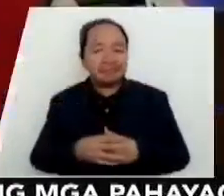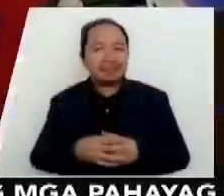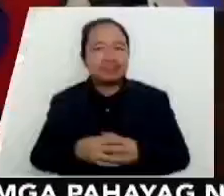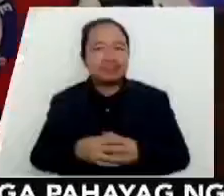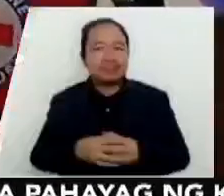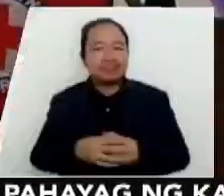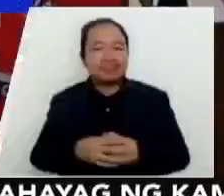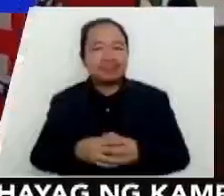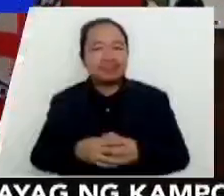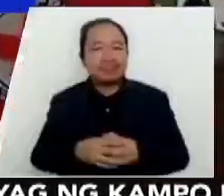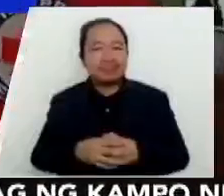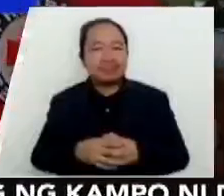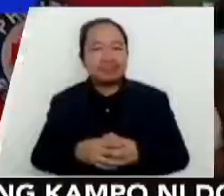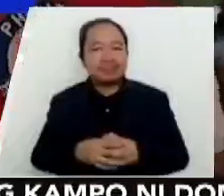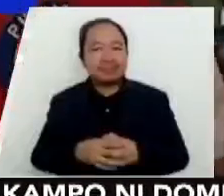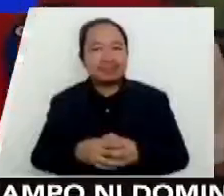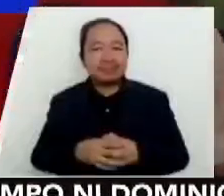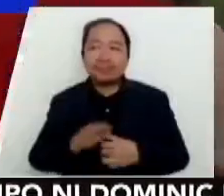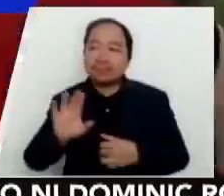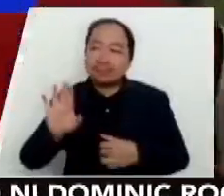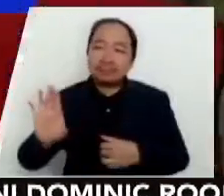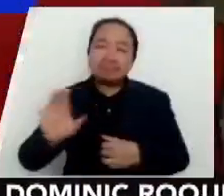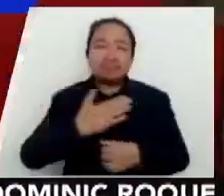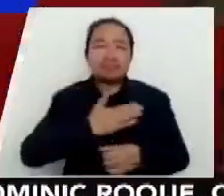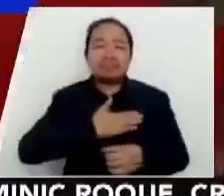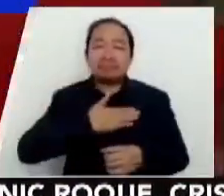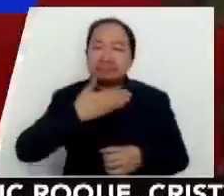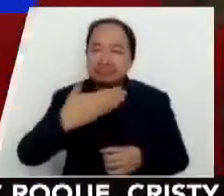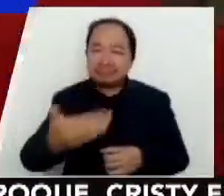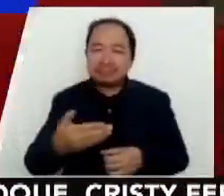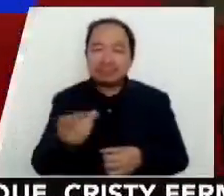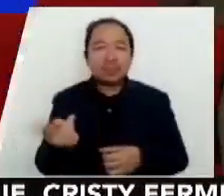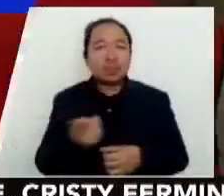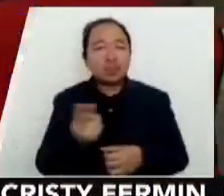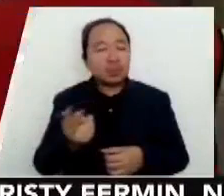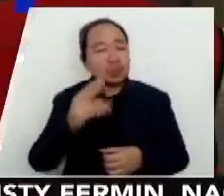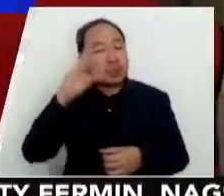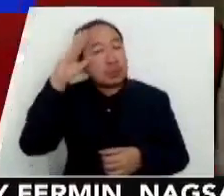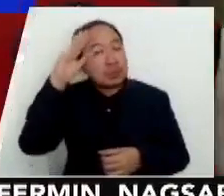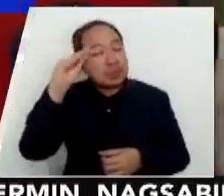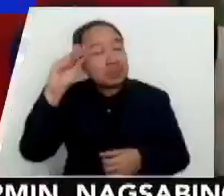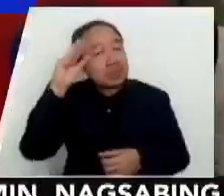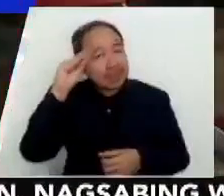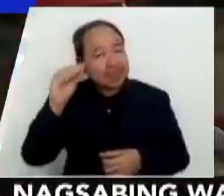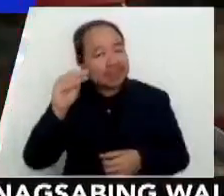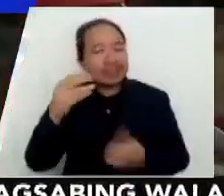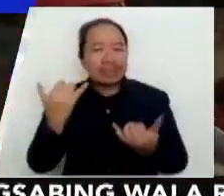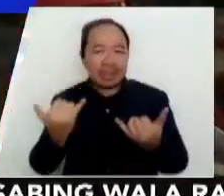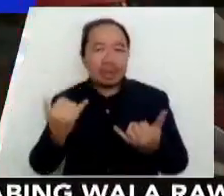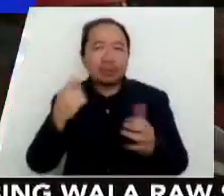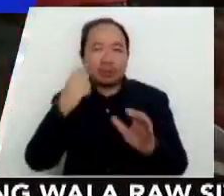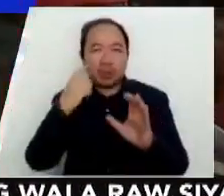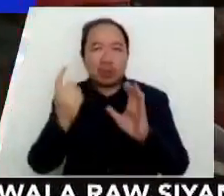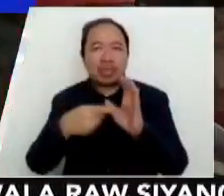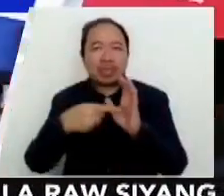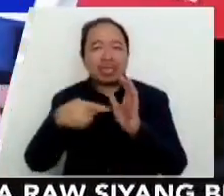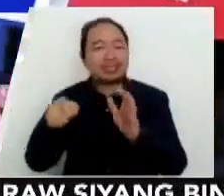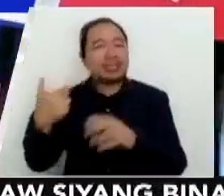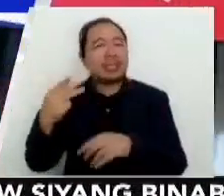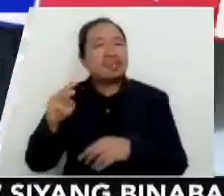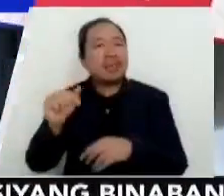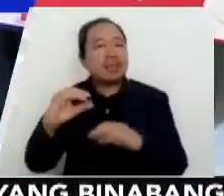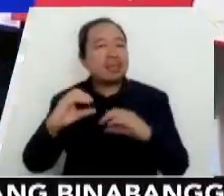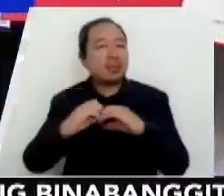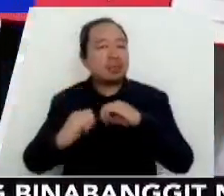Ang pagmamalasakit na ipinapakita ni na Jonathan at Marlon, binigyang pagkilala ng GMA Kapuso